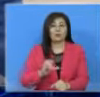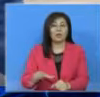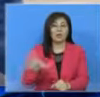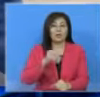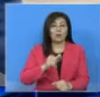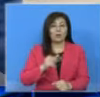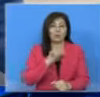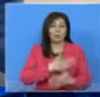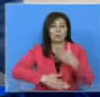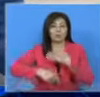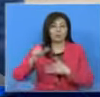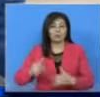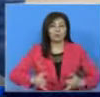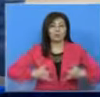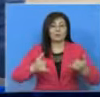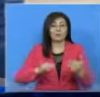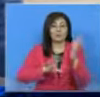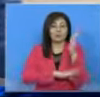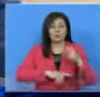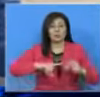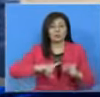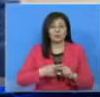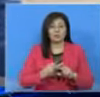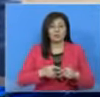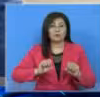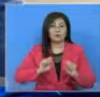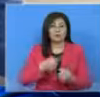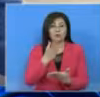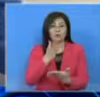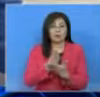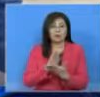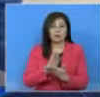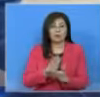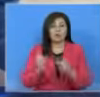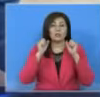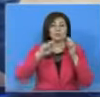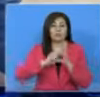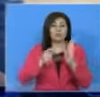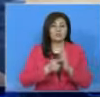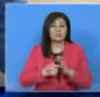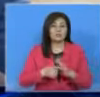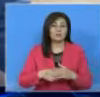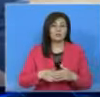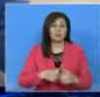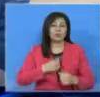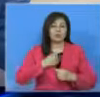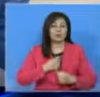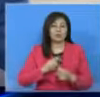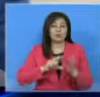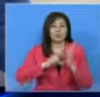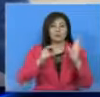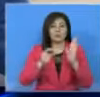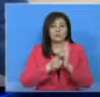азаматтарға соңғы технологиямен барлық мүмкіндіктер ішінде қарастырылған. Спорт залы, жуынатын жері, жаңа